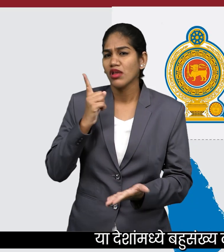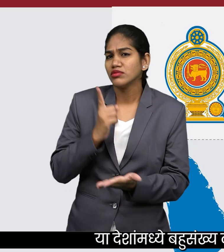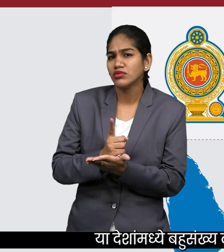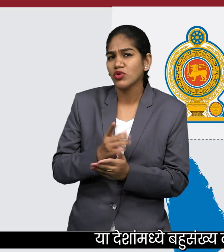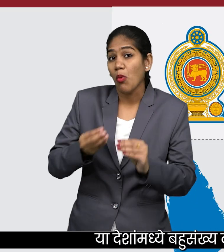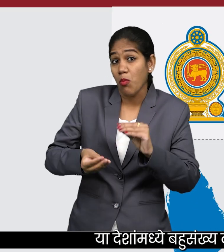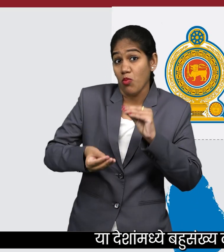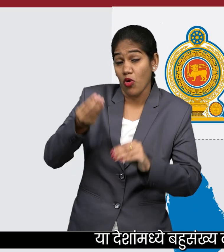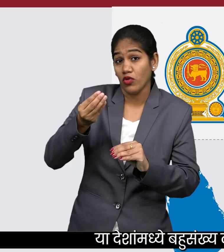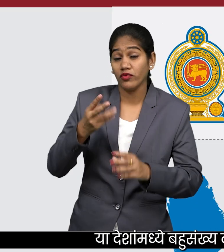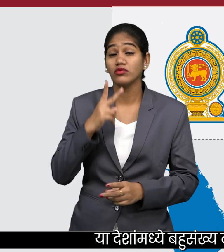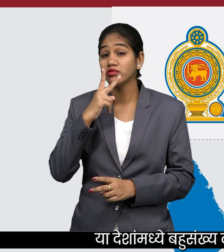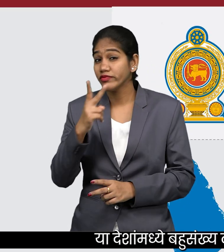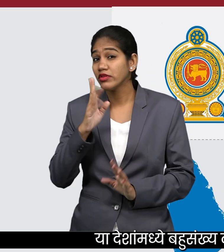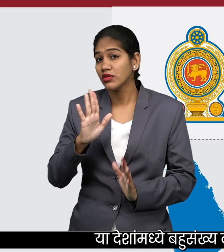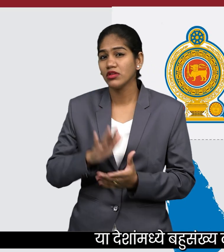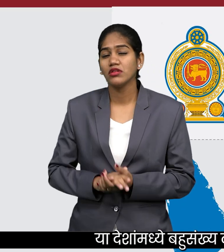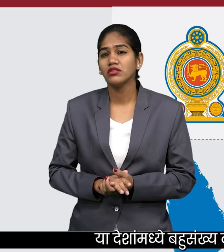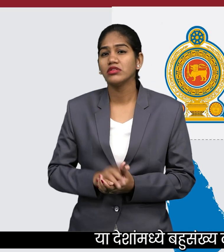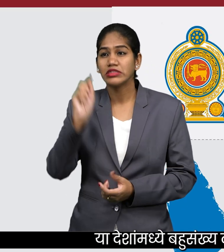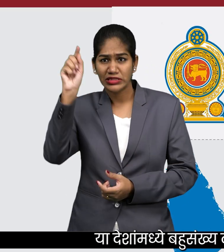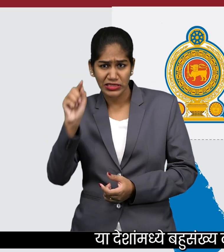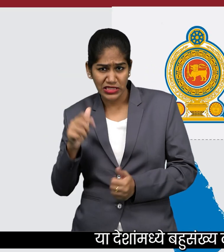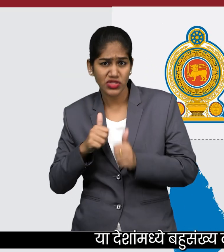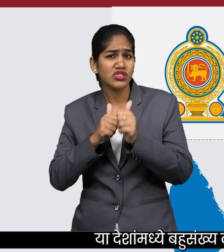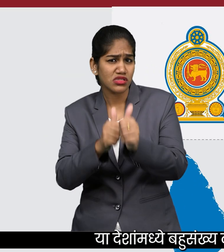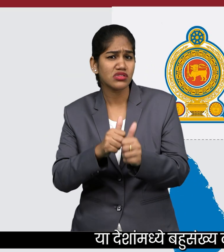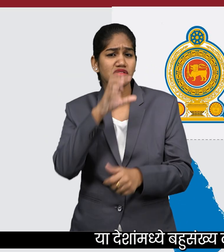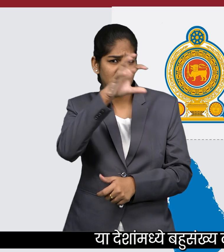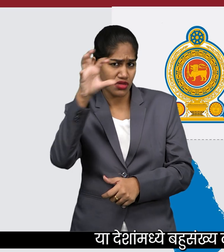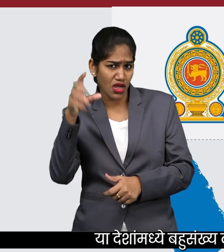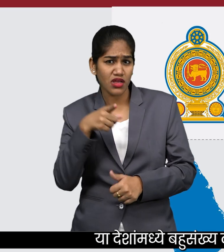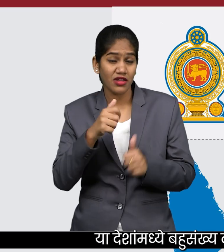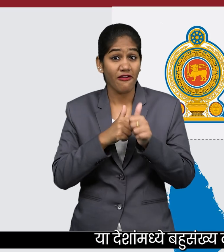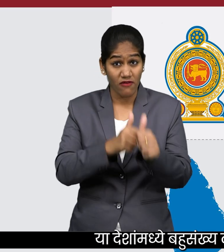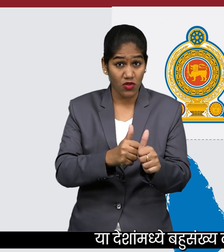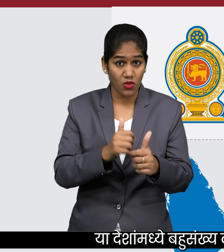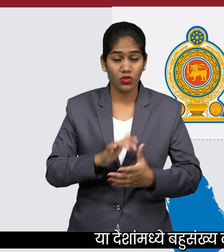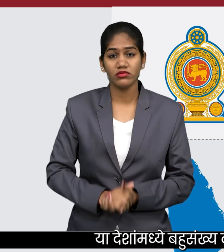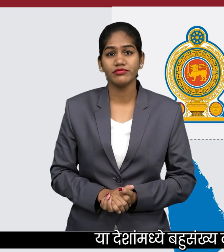या देशांमध्ये बहुसंख्य लोकांची मताचे पालन व्हायला हवे का?